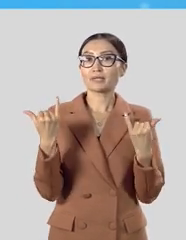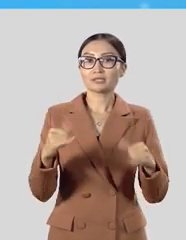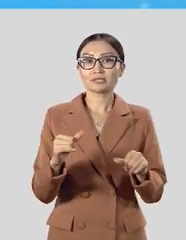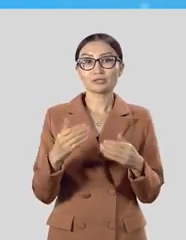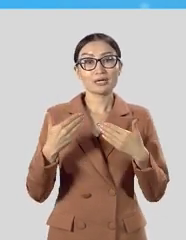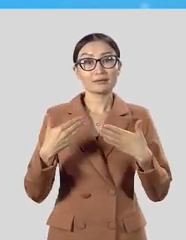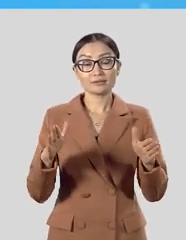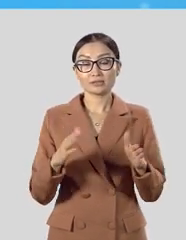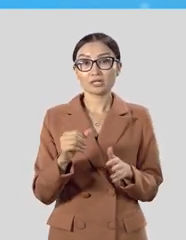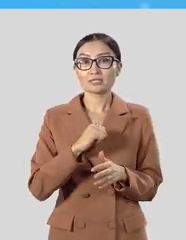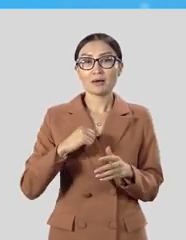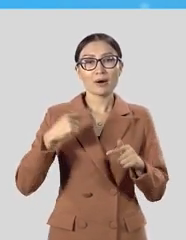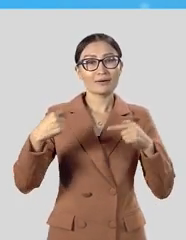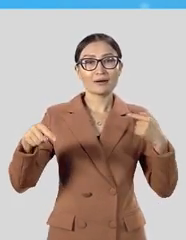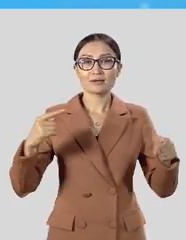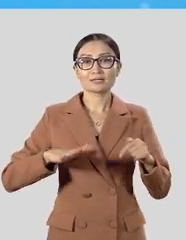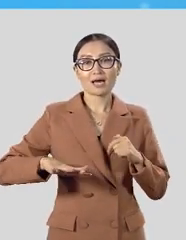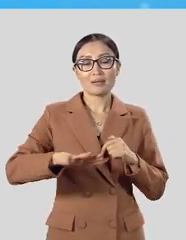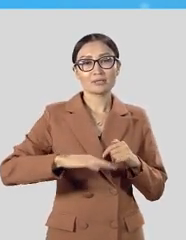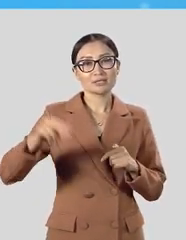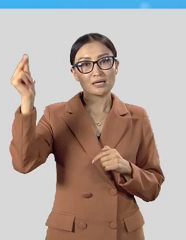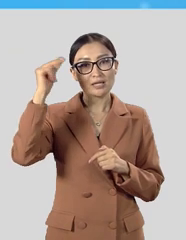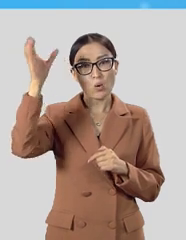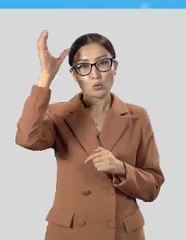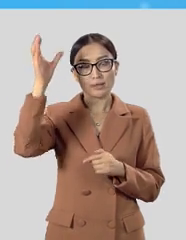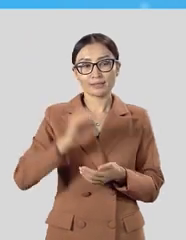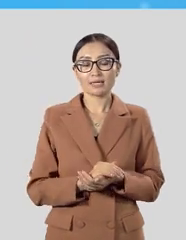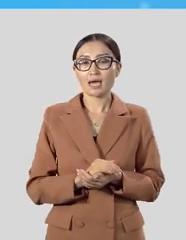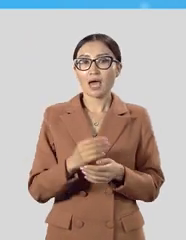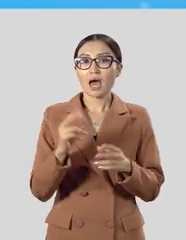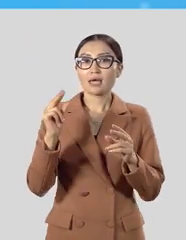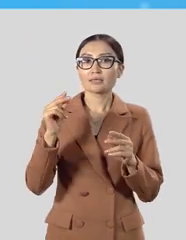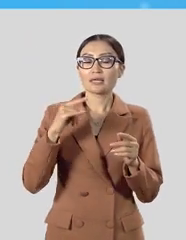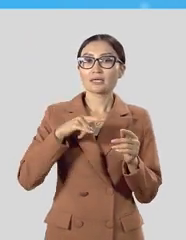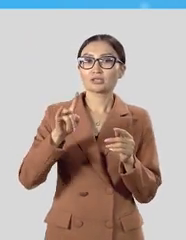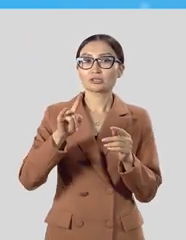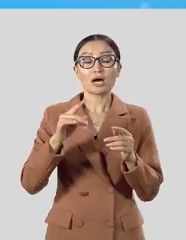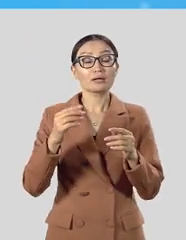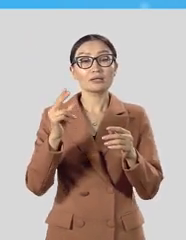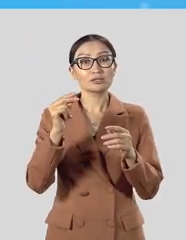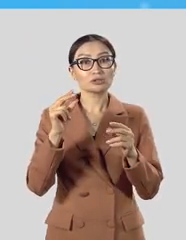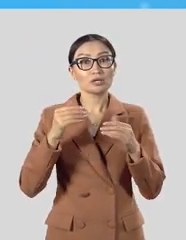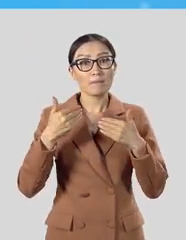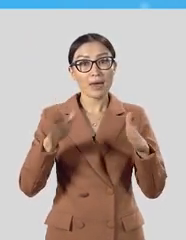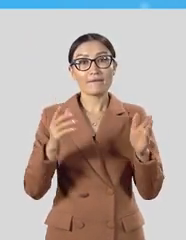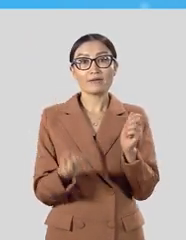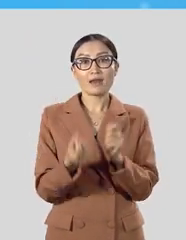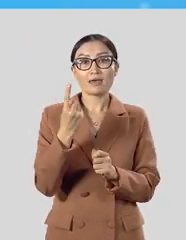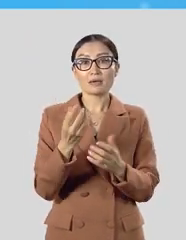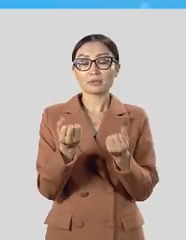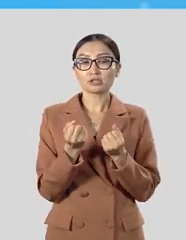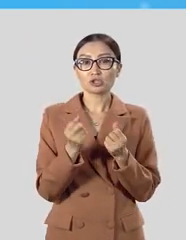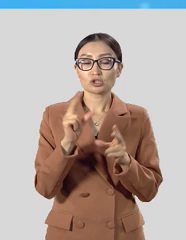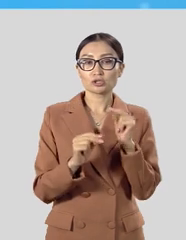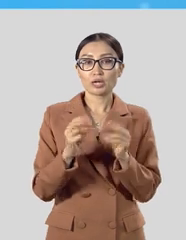потрясающие открытия в самых разных областях науки. Датой рождения электронного микроскопа принято